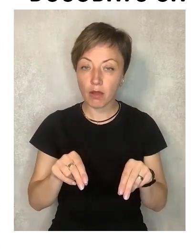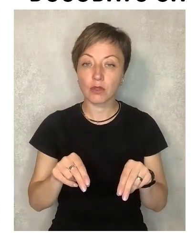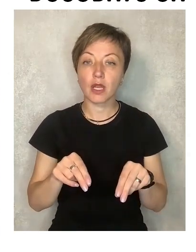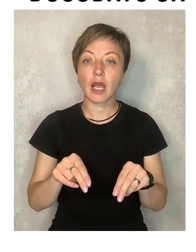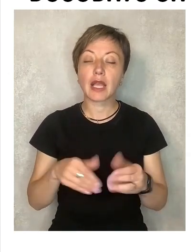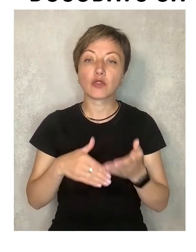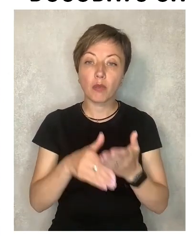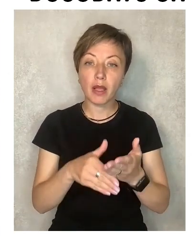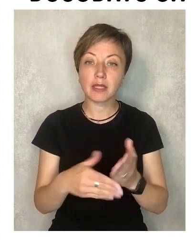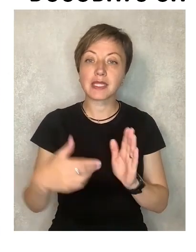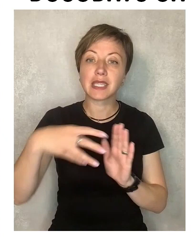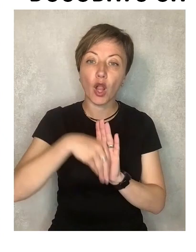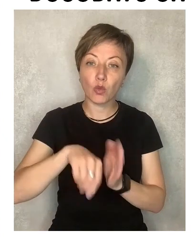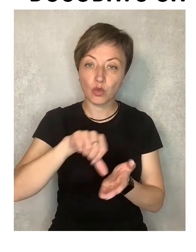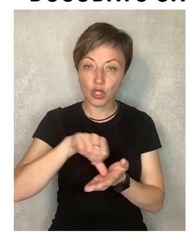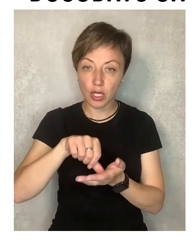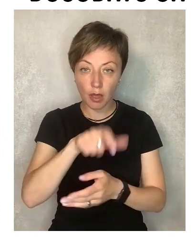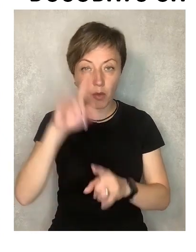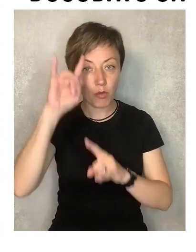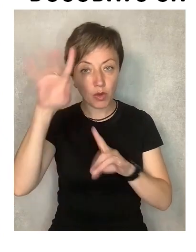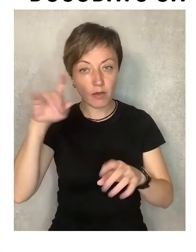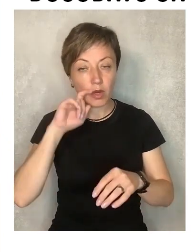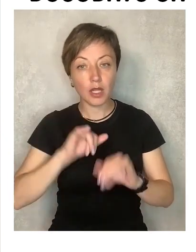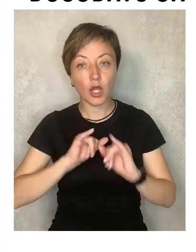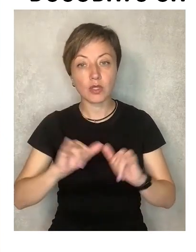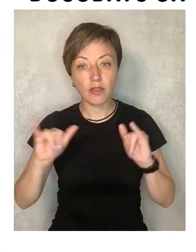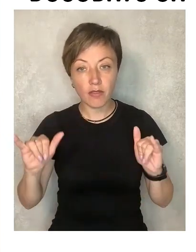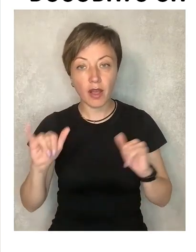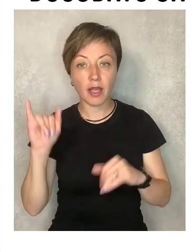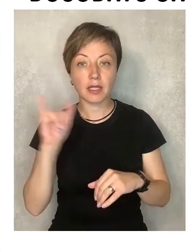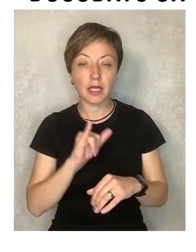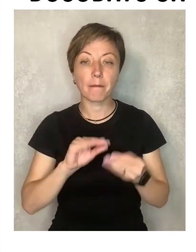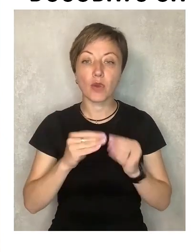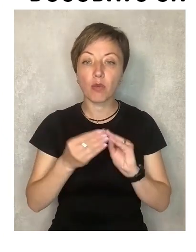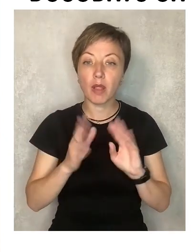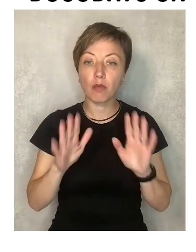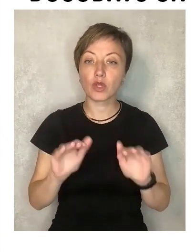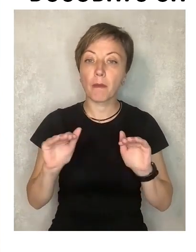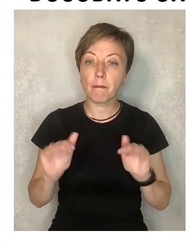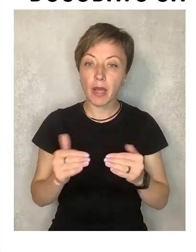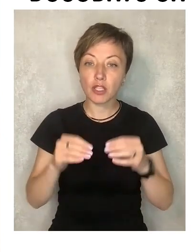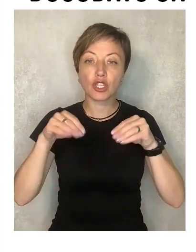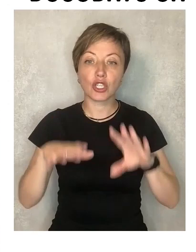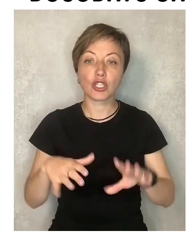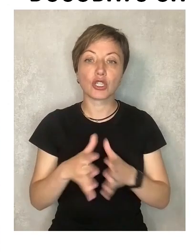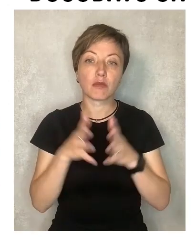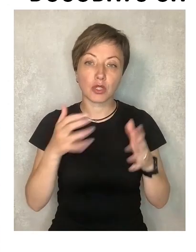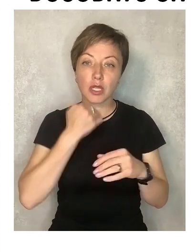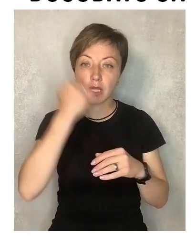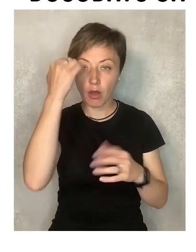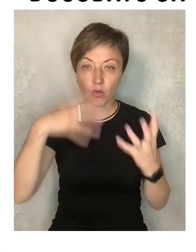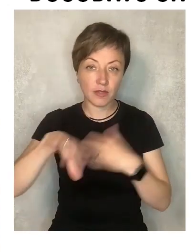партиципації в Україні будуть популяризуватись, розвиватись, і проблем буде все менше, а рішень все більше. Дякую всім.